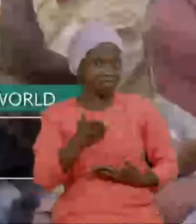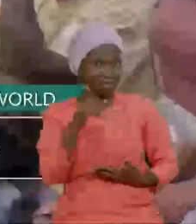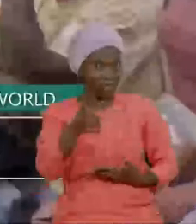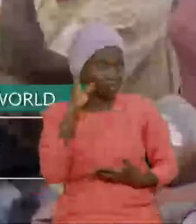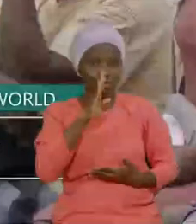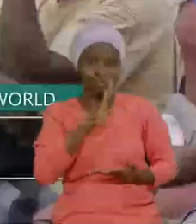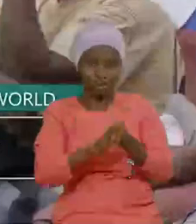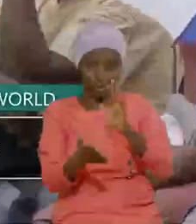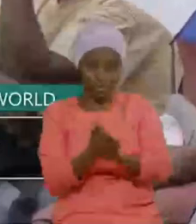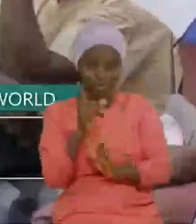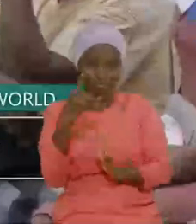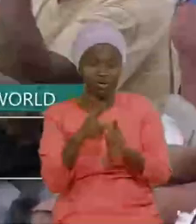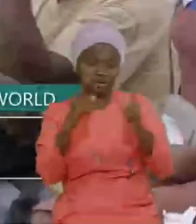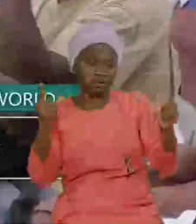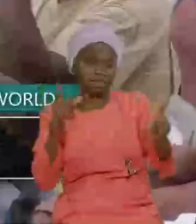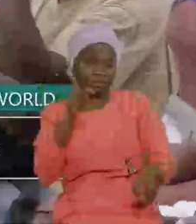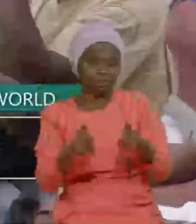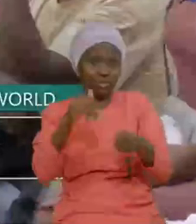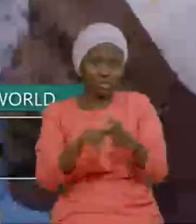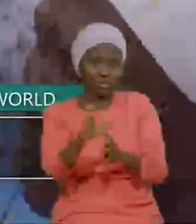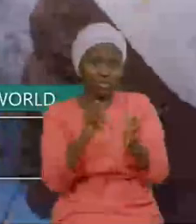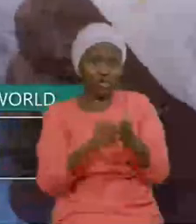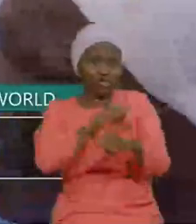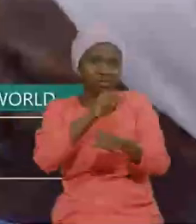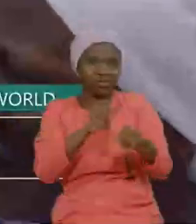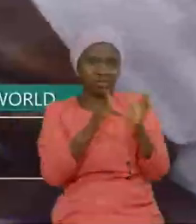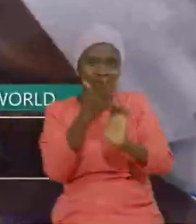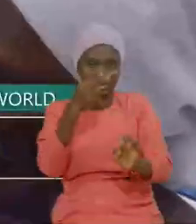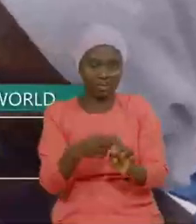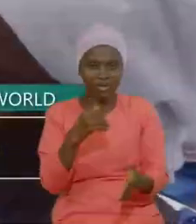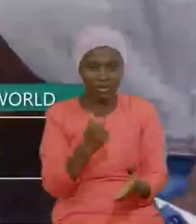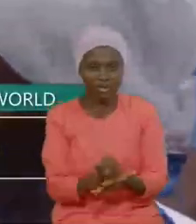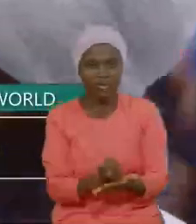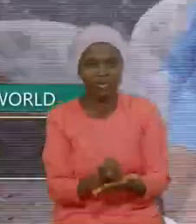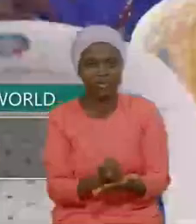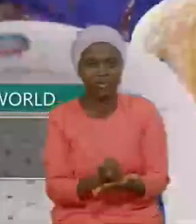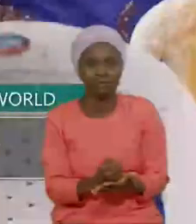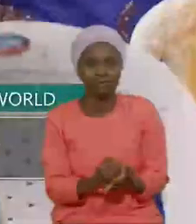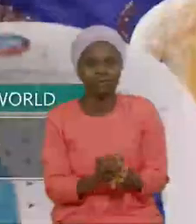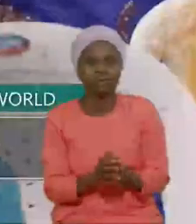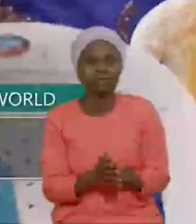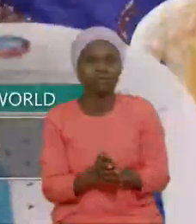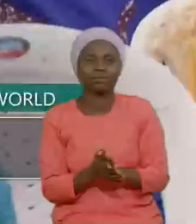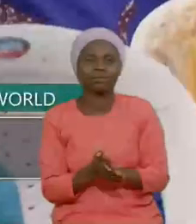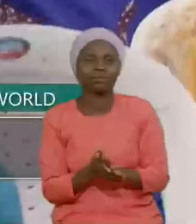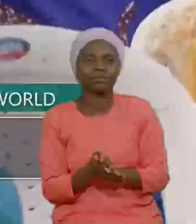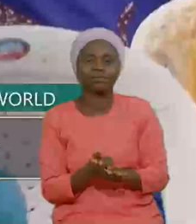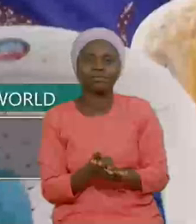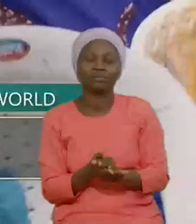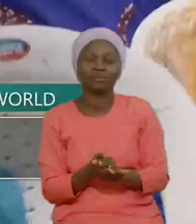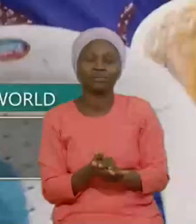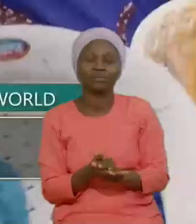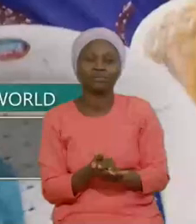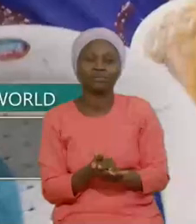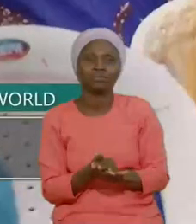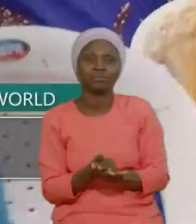Brother, Je parle à mon garçon là-bas, je parle à ma